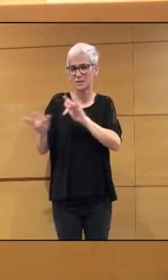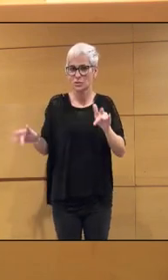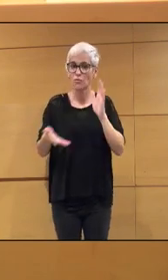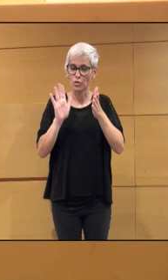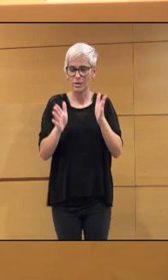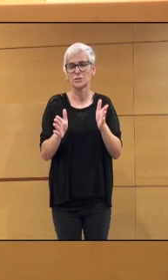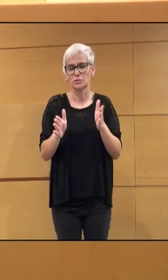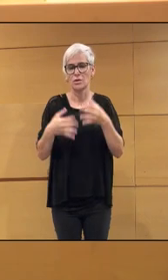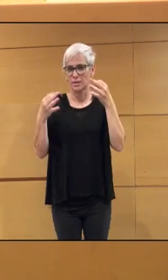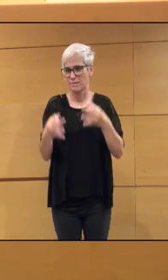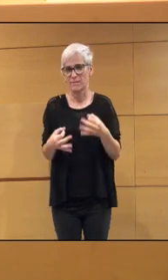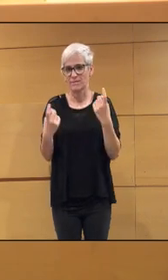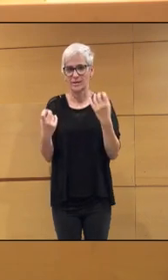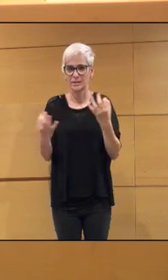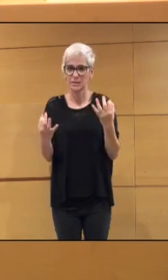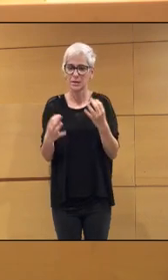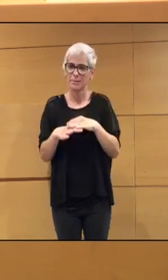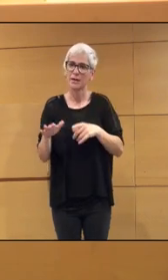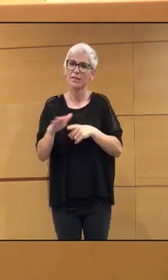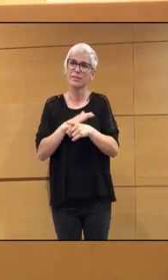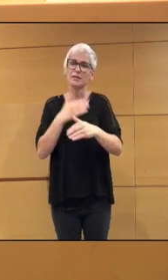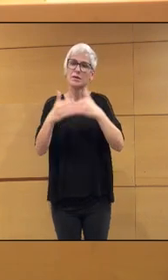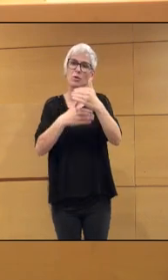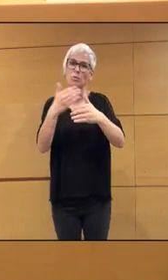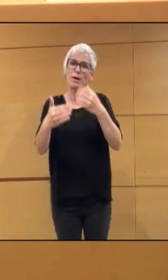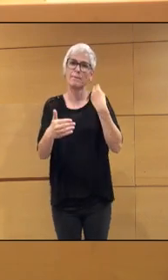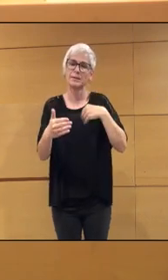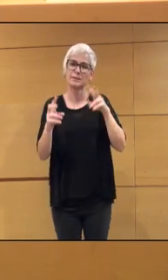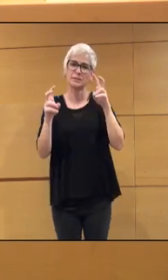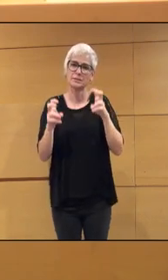ens hem trobat a l'hora de desenvolupar el que serà la